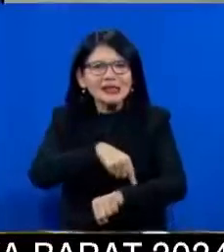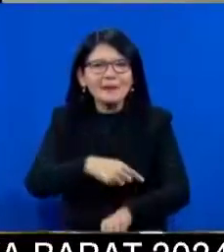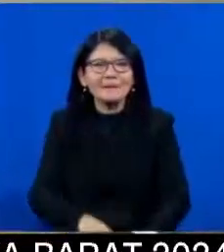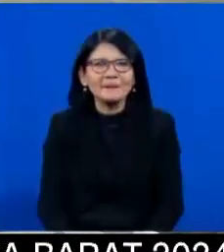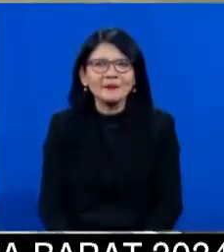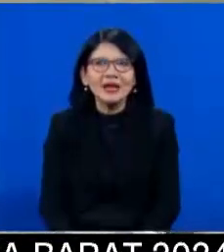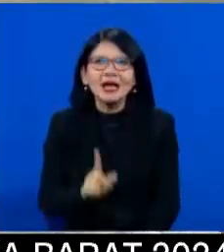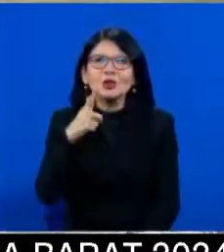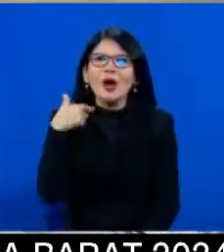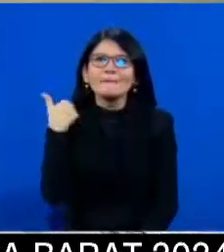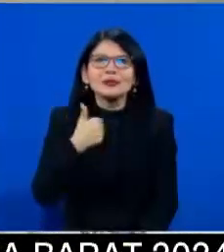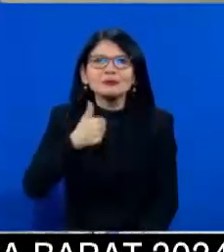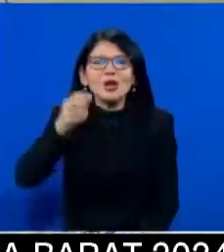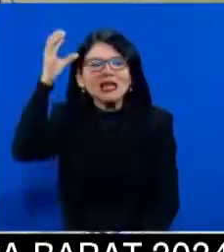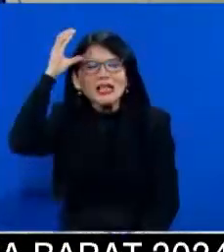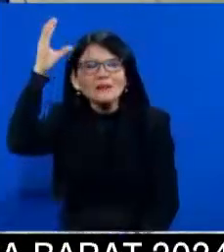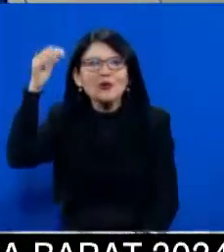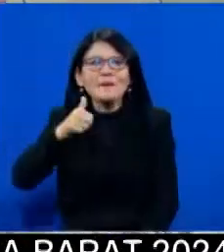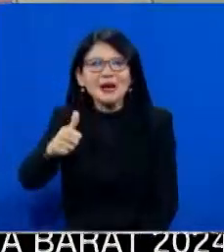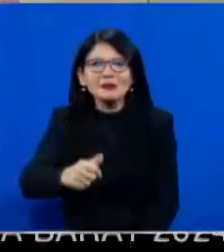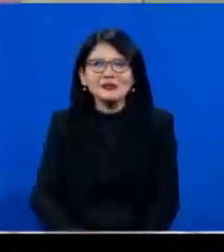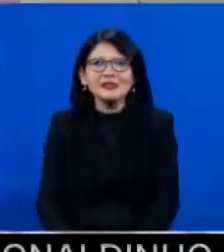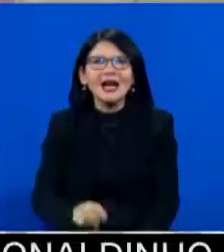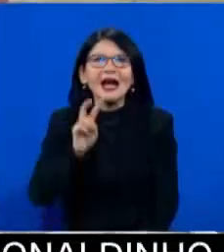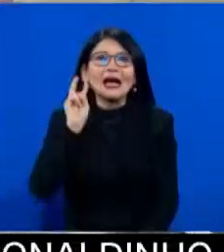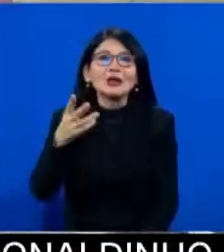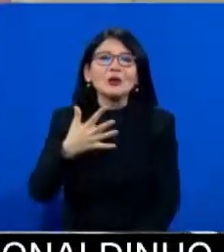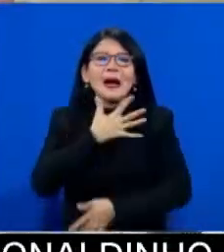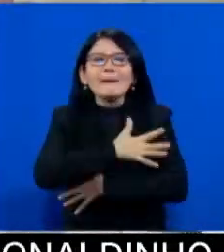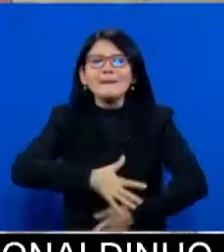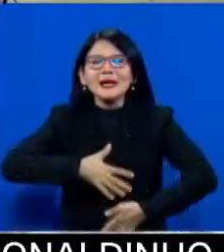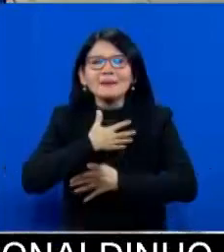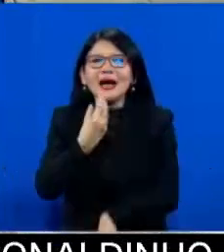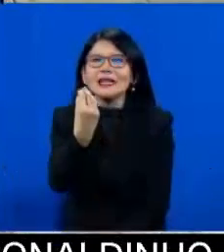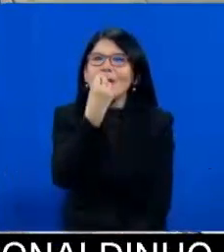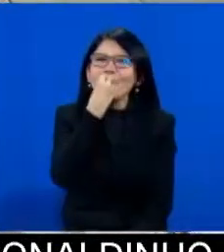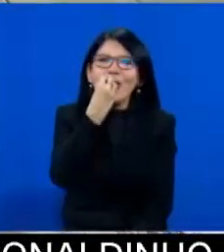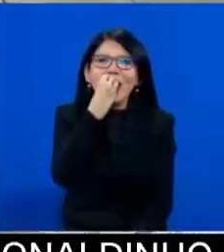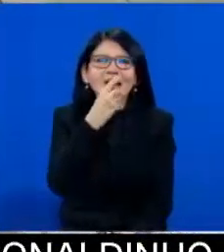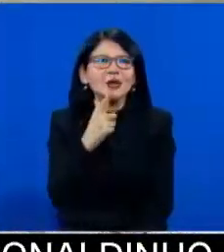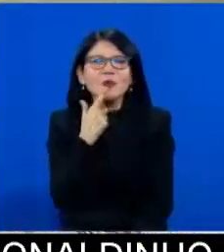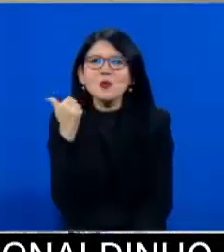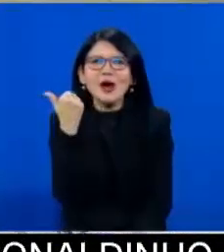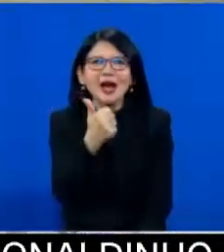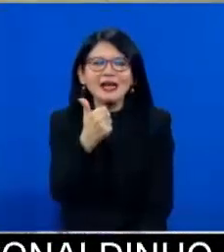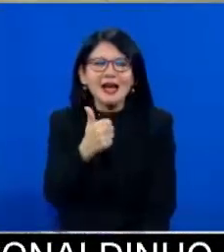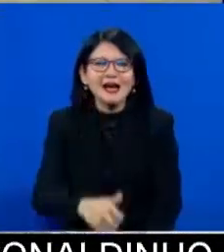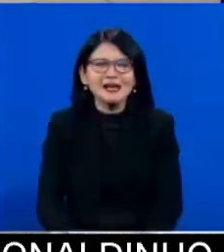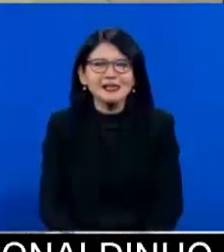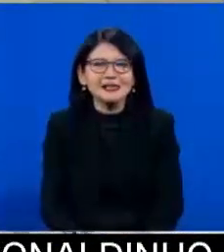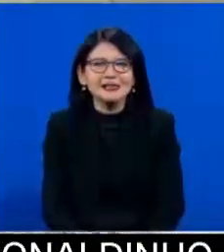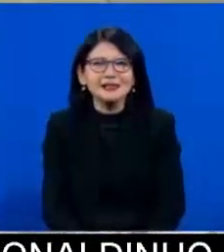Itu benar-benar ilmu yang luar biasa. Yang kedua, menikmati bebeknya. Subhanallah, surga